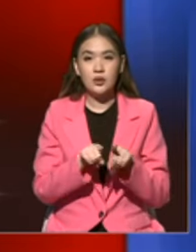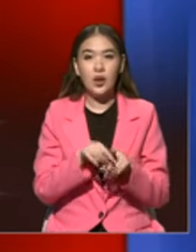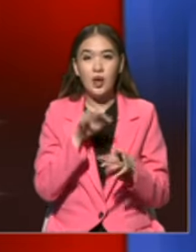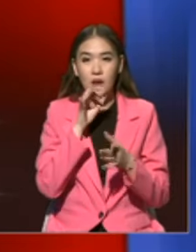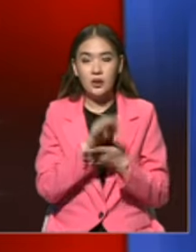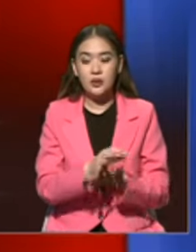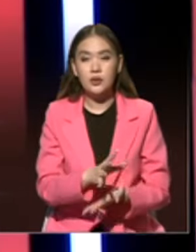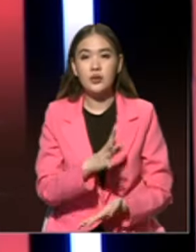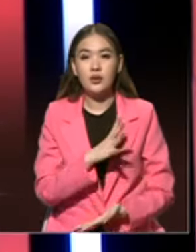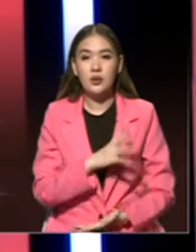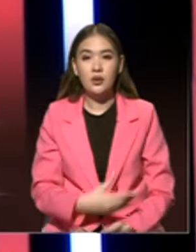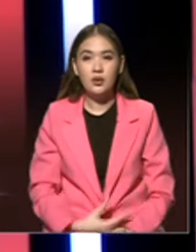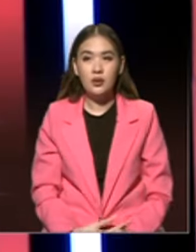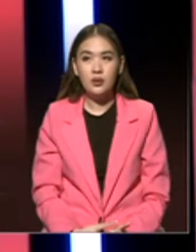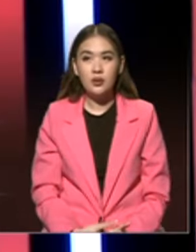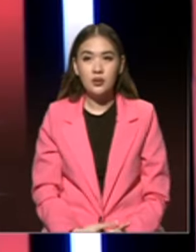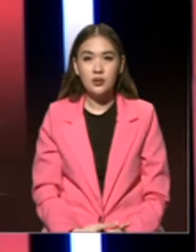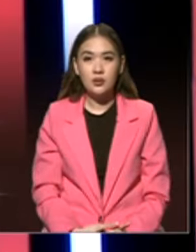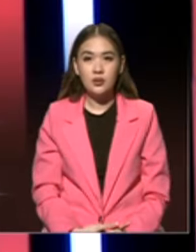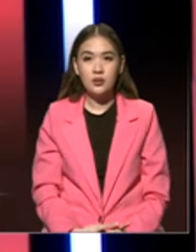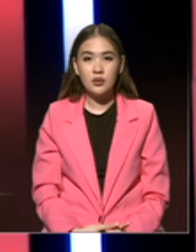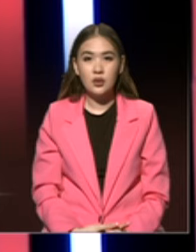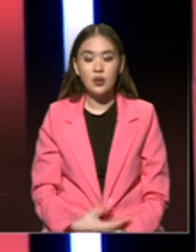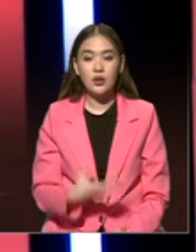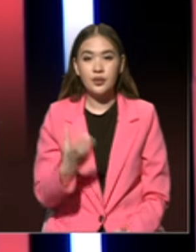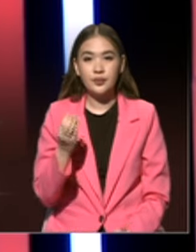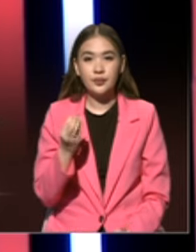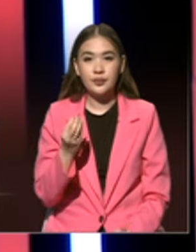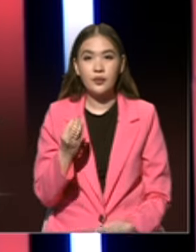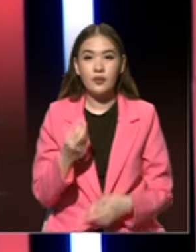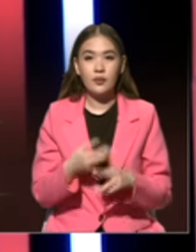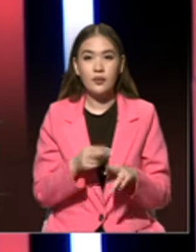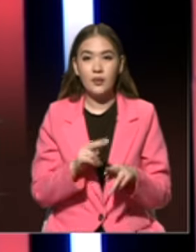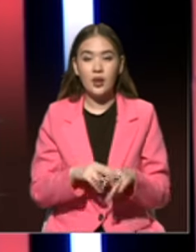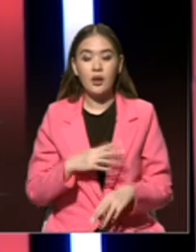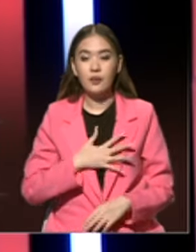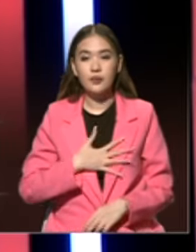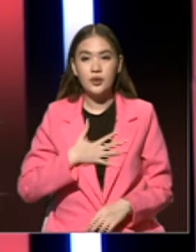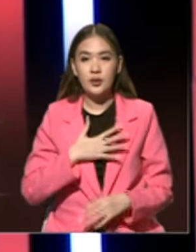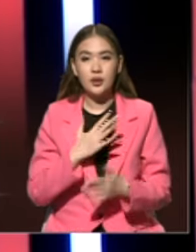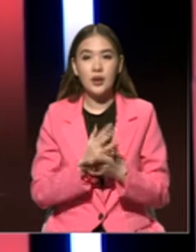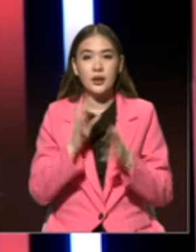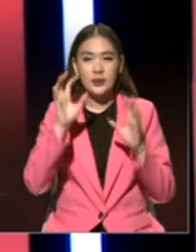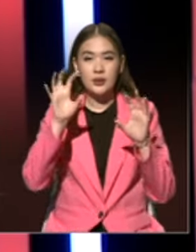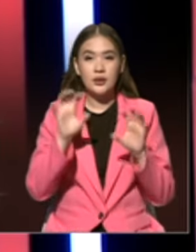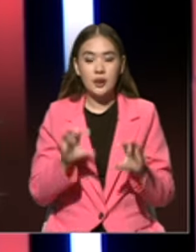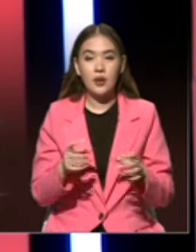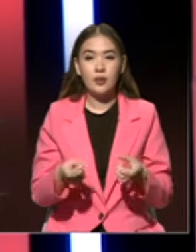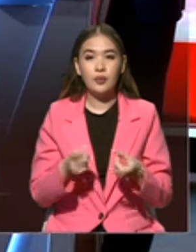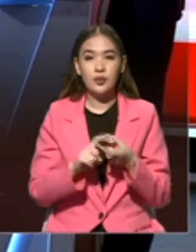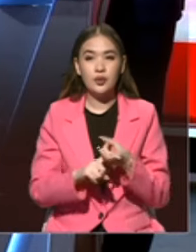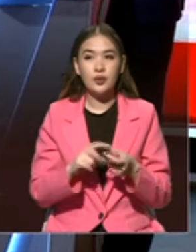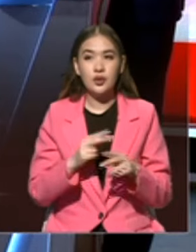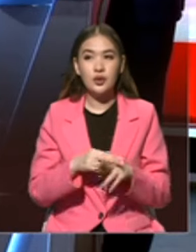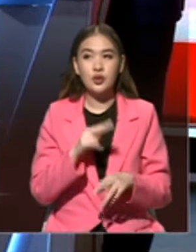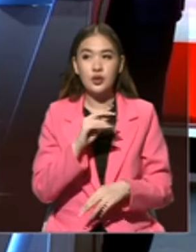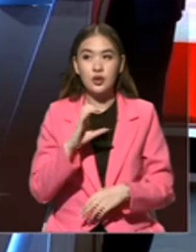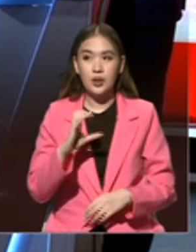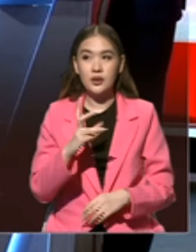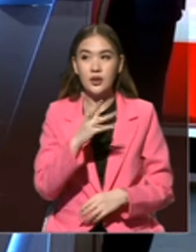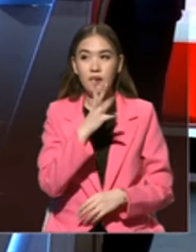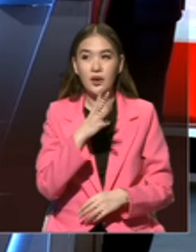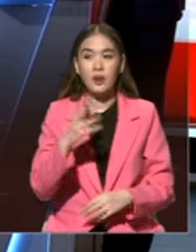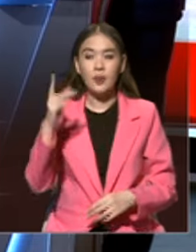Сосын бұл жерде Мұрат мырза, тағы бір алаңдаушылық заң мәселесі бойынша. Төтенше жағдайлар кезінде